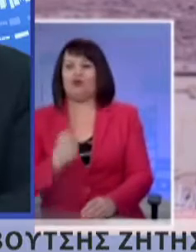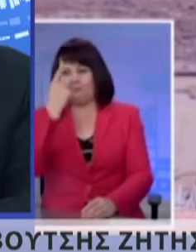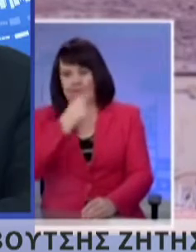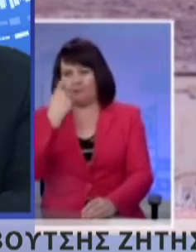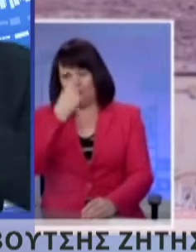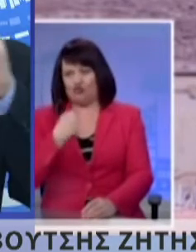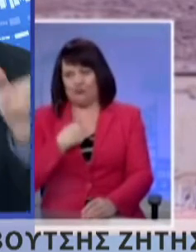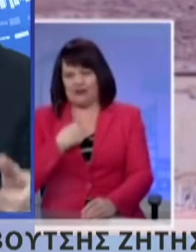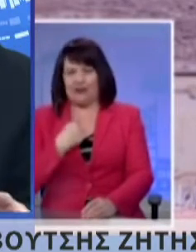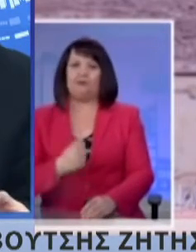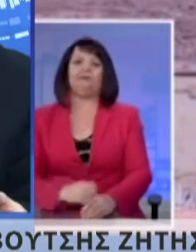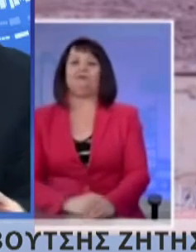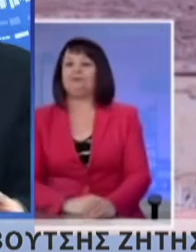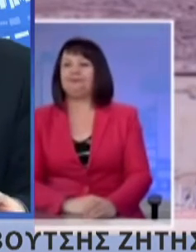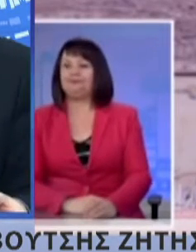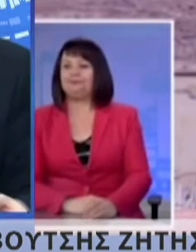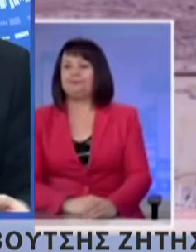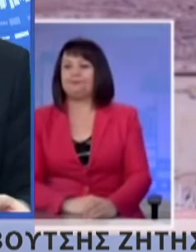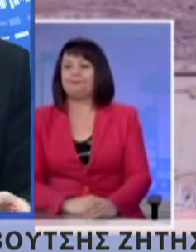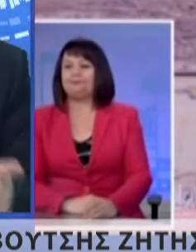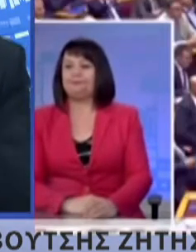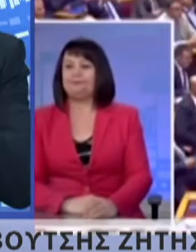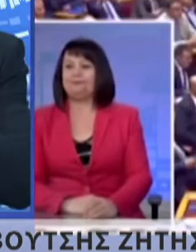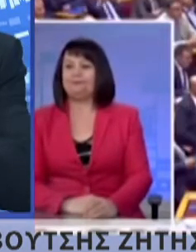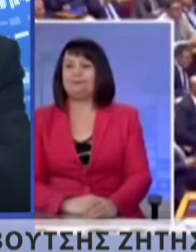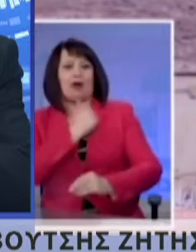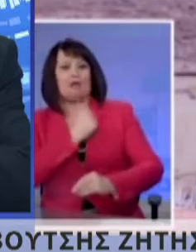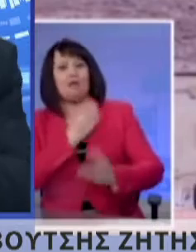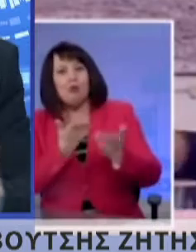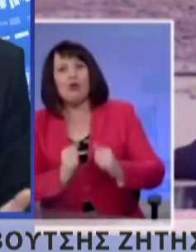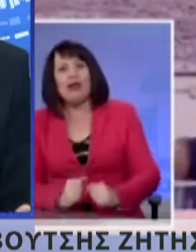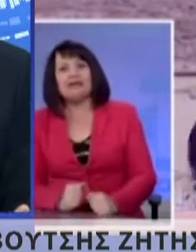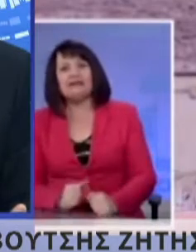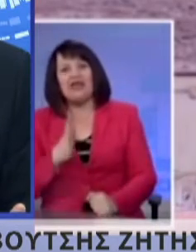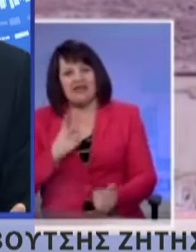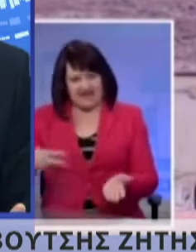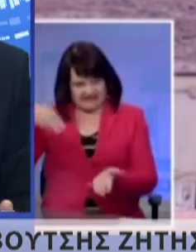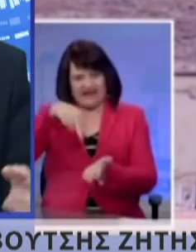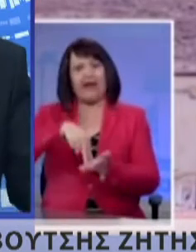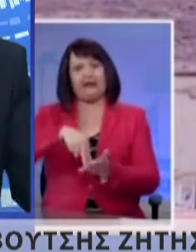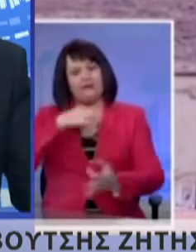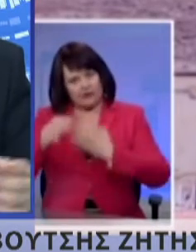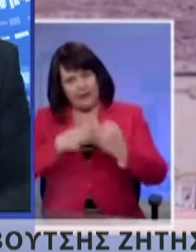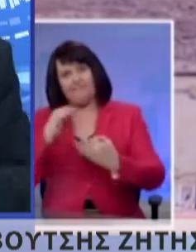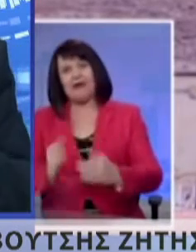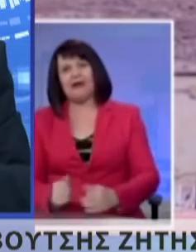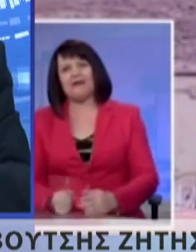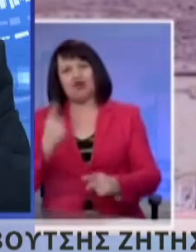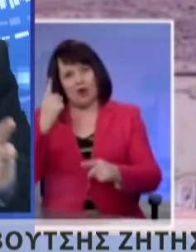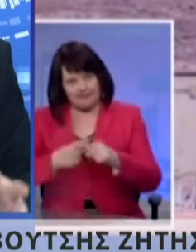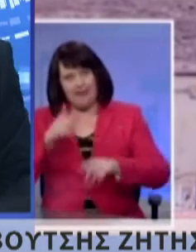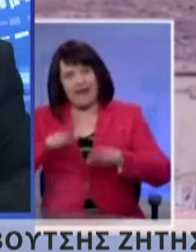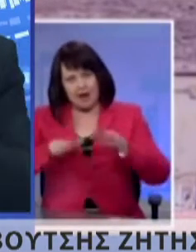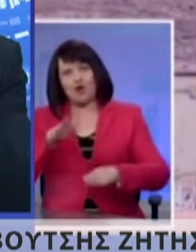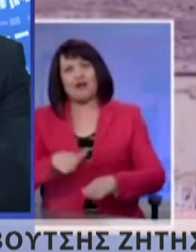πάρει την έδρα ο Κουίκ, τι θα κάνουμε μετά, γιατί θα μείνουμε χωρίς πλειοψηφία και ποιος θα μας στηρίξει και πώς θα μας στηρίξει. Προχθές είχαμε μια περίπτωση,